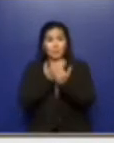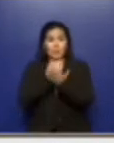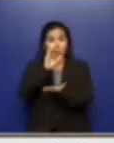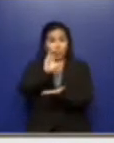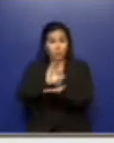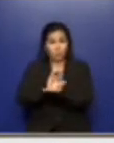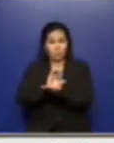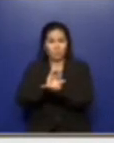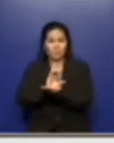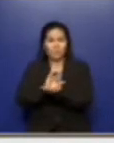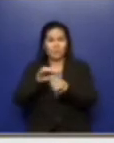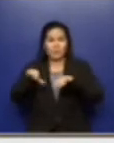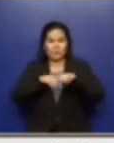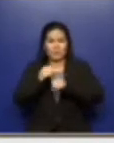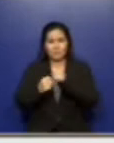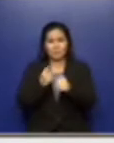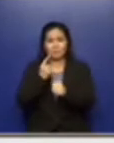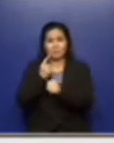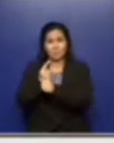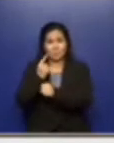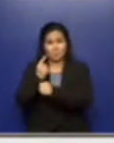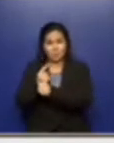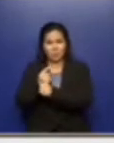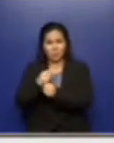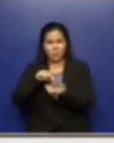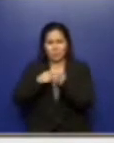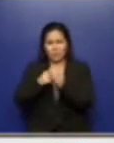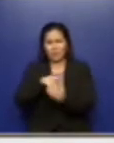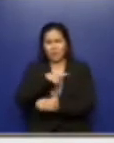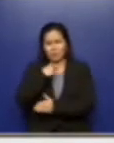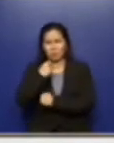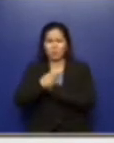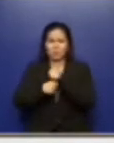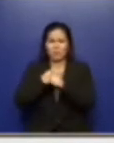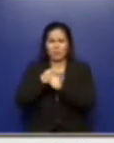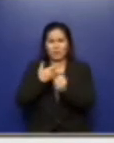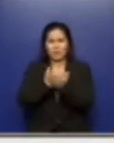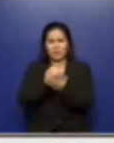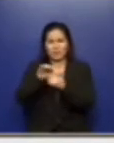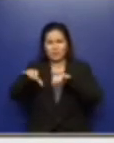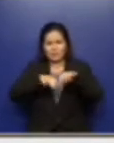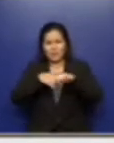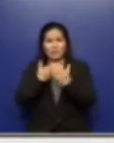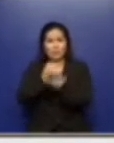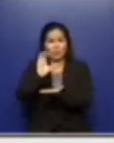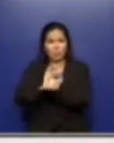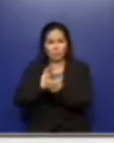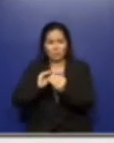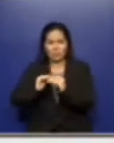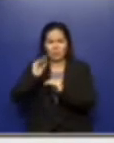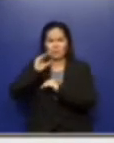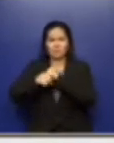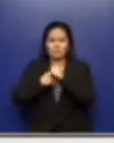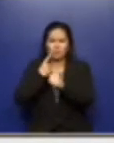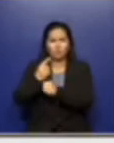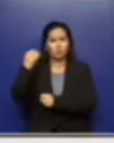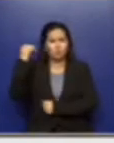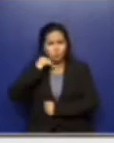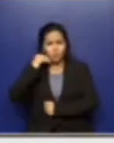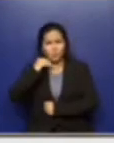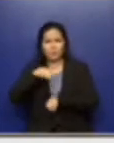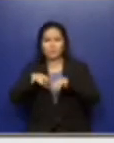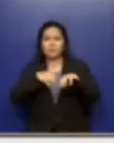บนี้ถือว่าขาดดุลตลอดทุกปีจะจัดภายทำไมในประการ